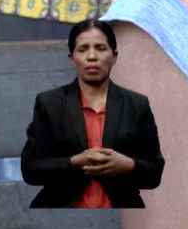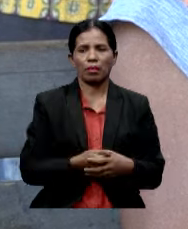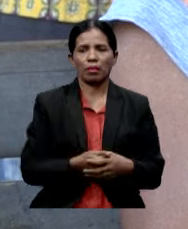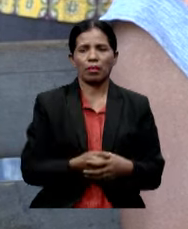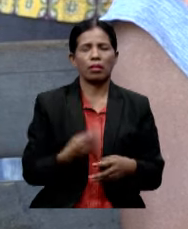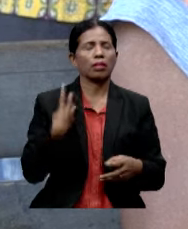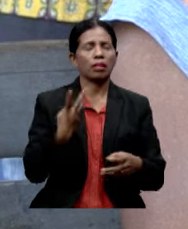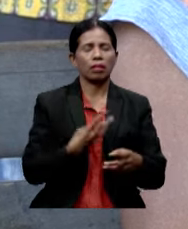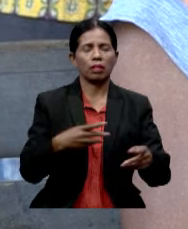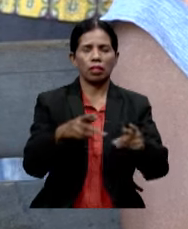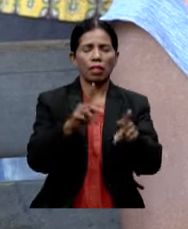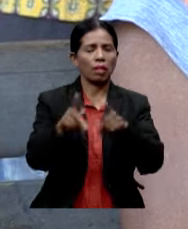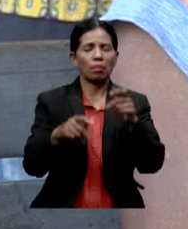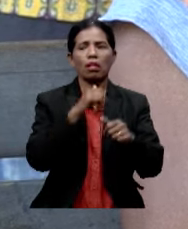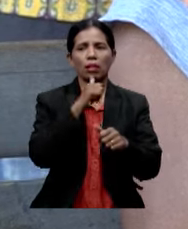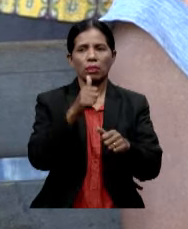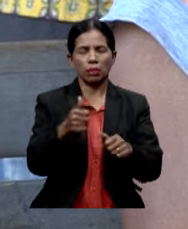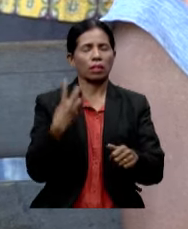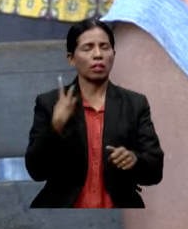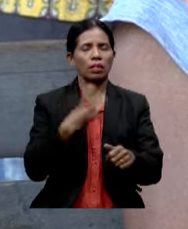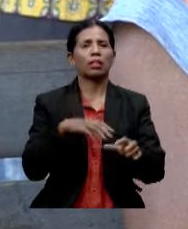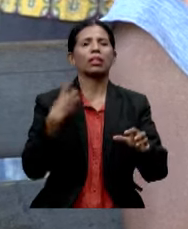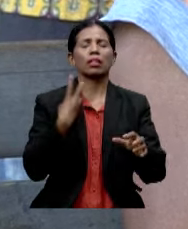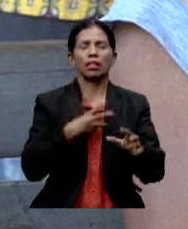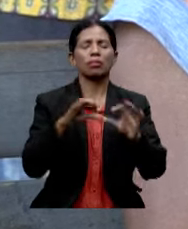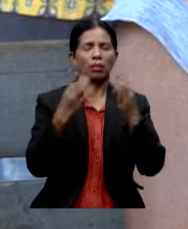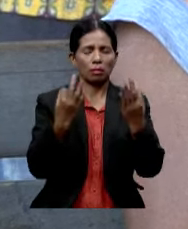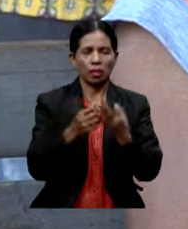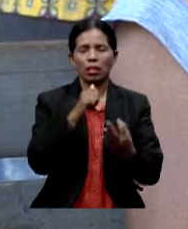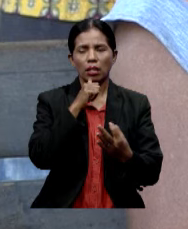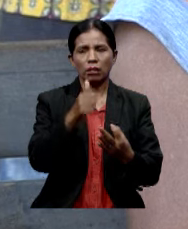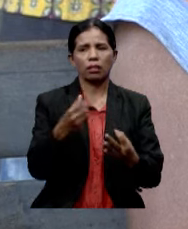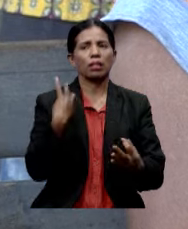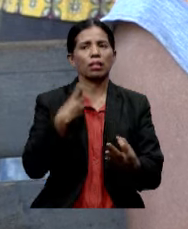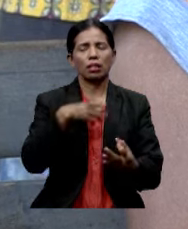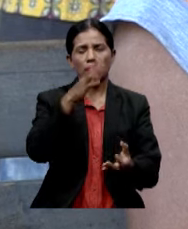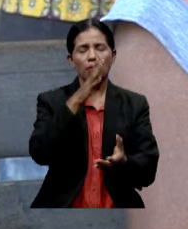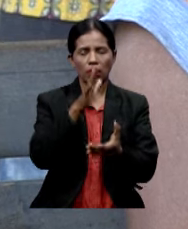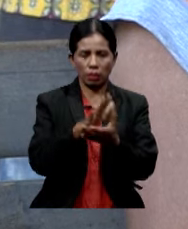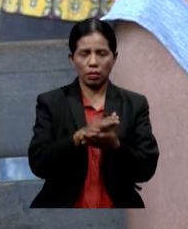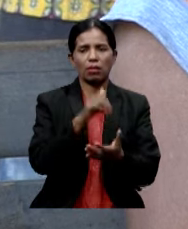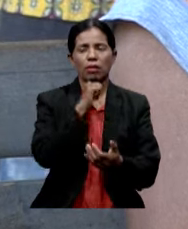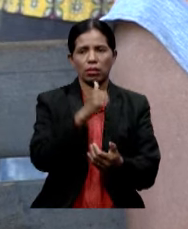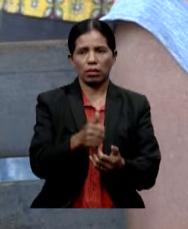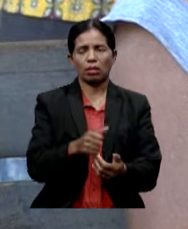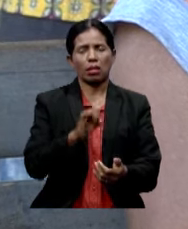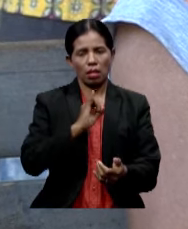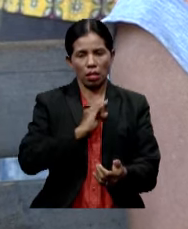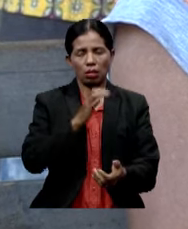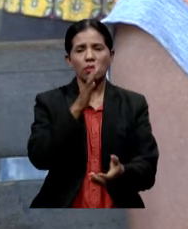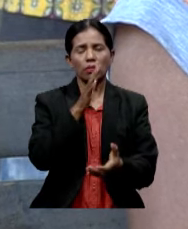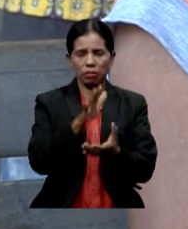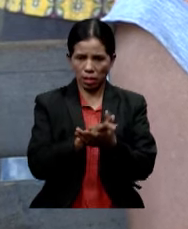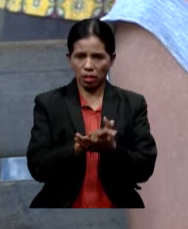bayru laren dene lagosta ita, ita ne família ret mus lagosta ita, ita ne ferkuan ret mus lagosta. Me hau feng rasik.